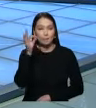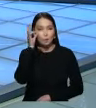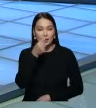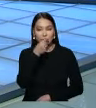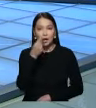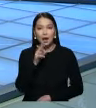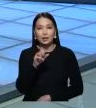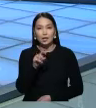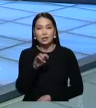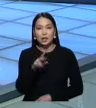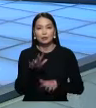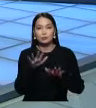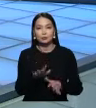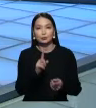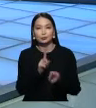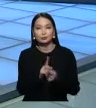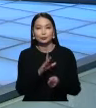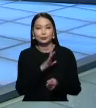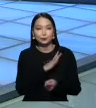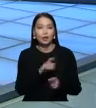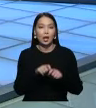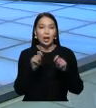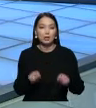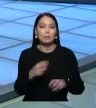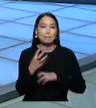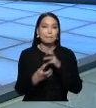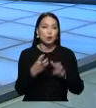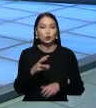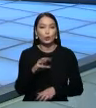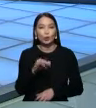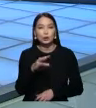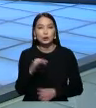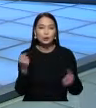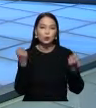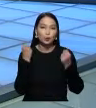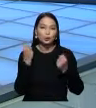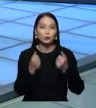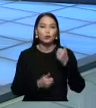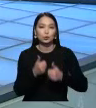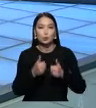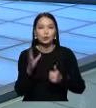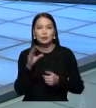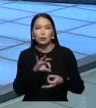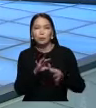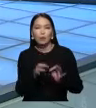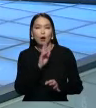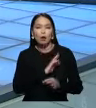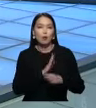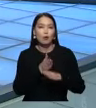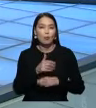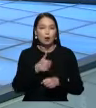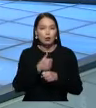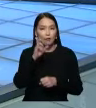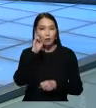накануне в Казани состоялась торжественная церемония открытия международного мультиспортивного турнира. Все подробности рабочего визита главы государства